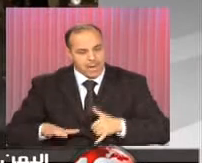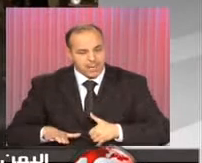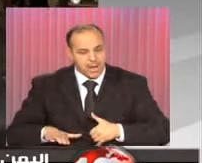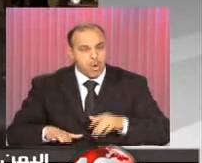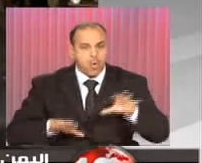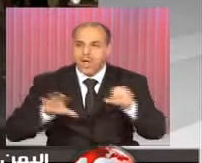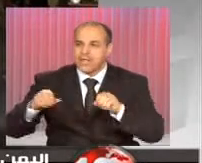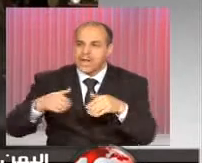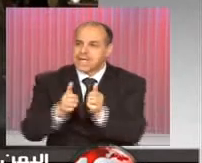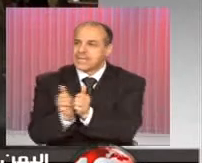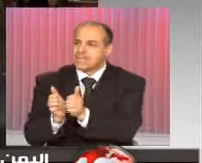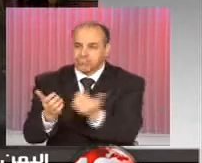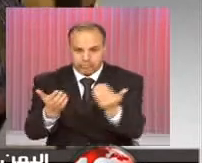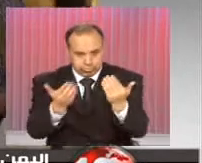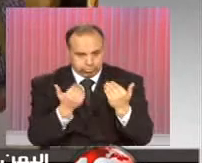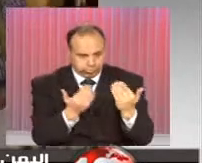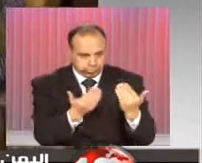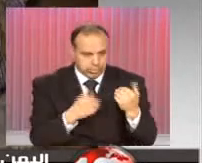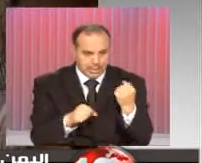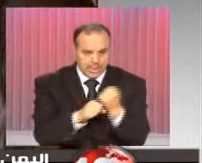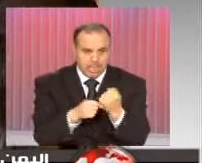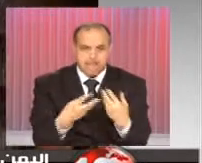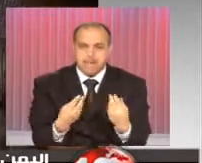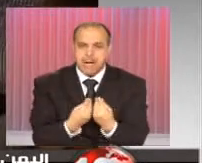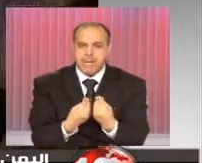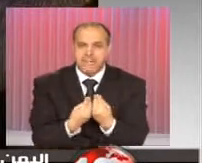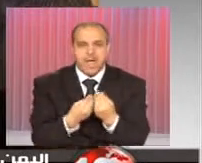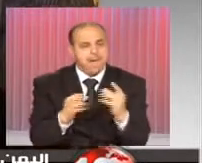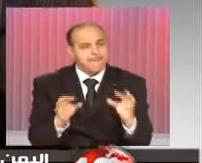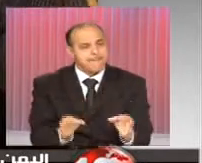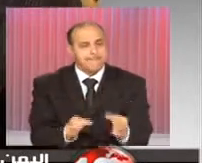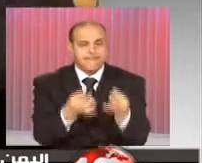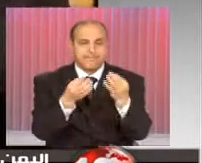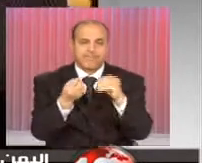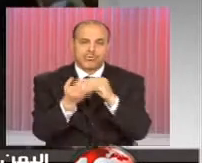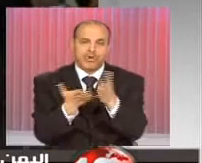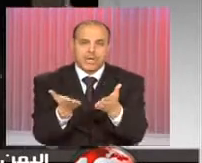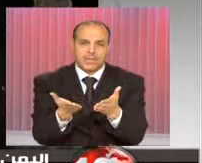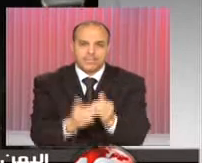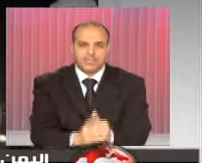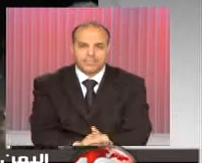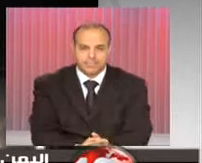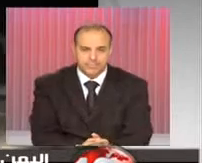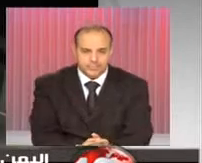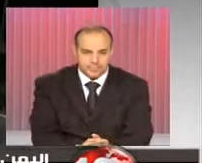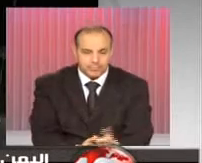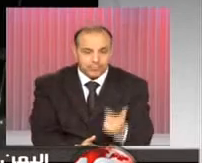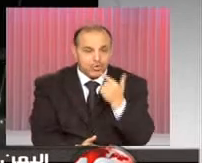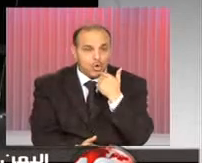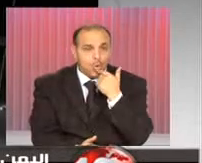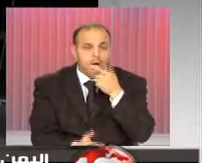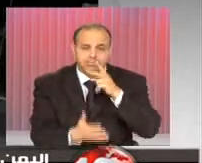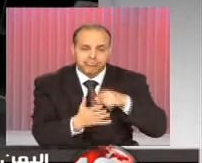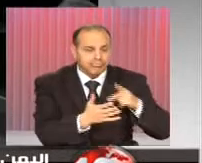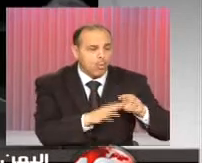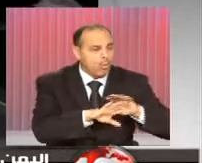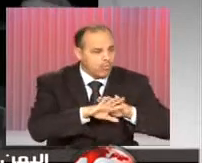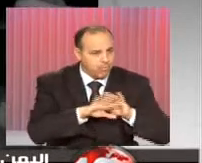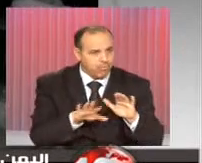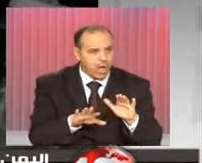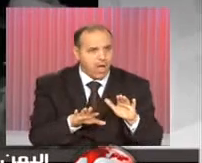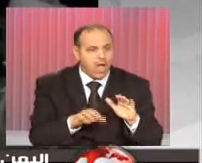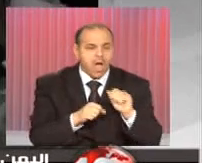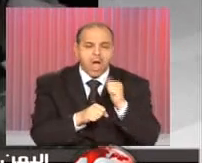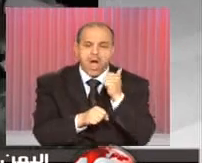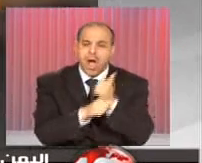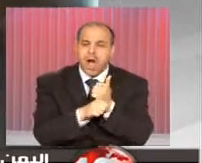كل الفصائل اليمنية إلى العمل سويا لإيجاد مخرج للأزمة. وأضاف أن القرارات التي اتخذت خلال نحو عام